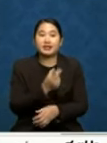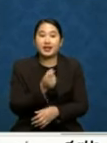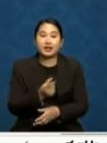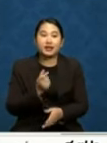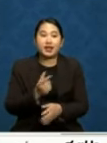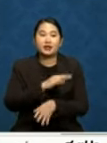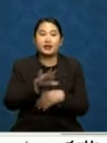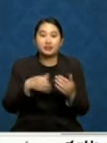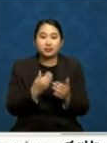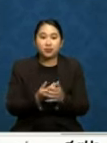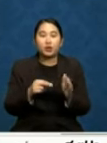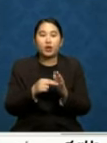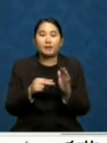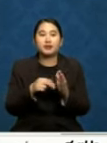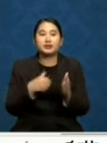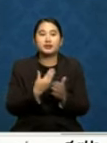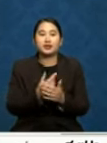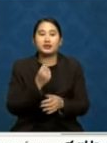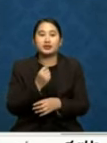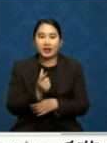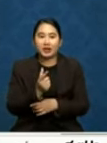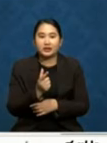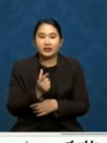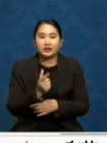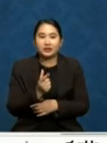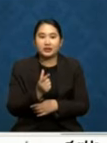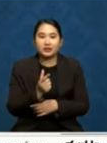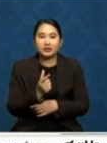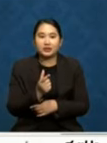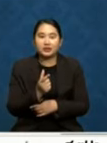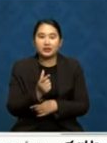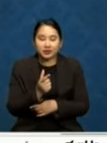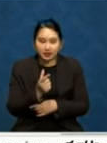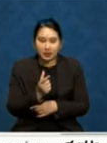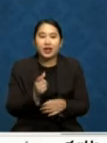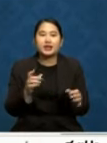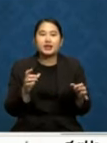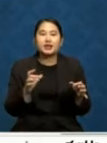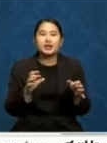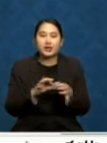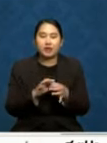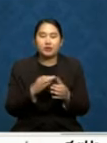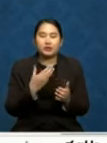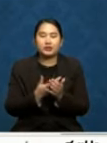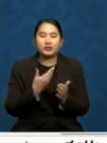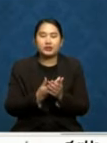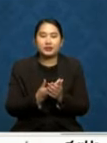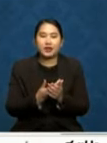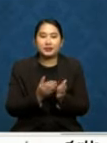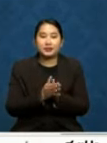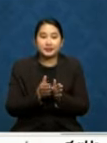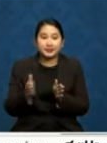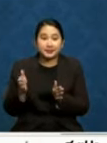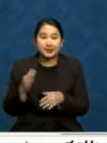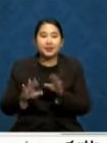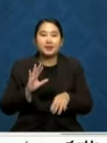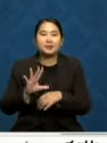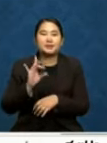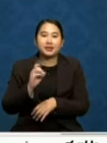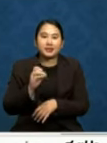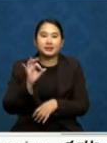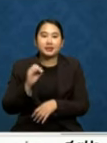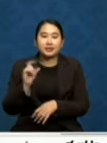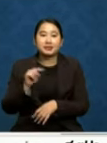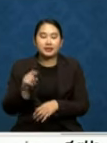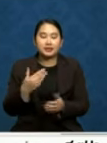กิดขึ้นเนี่ยนะครับเป็นรายจ่ายที่เกิดขึ้นเนี่ยในเรื่องของบำนาญเนี่ยมากที่สุดมากประเภทไป 80-90% ส่